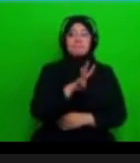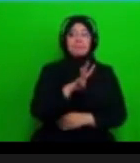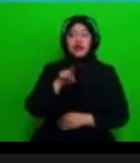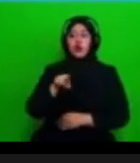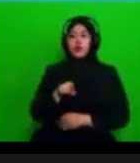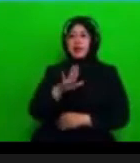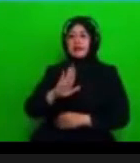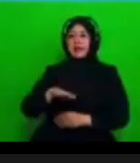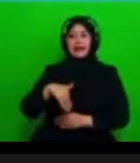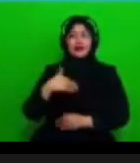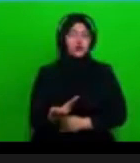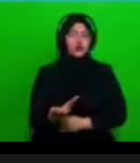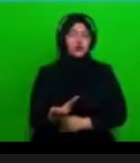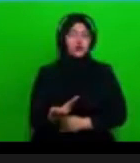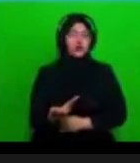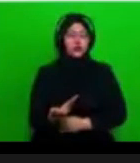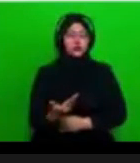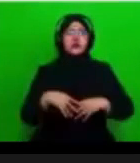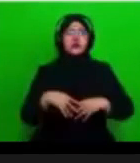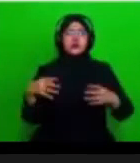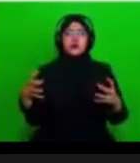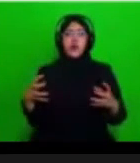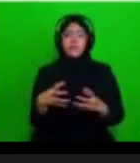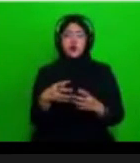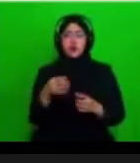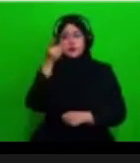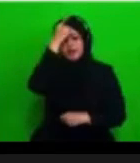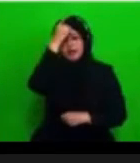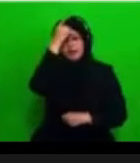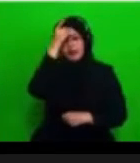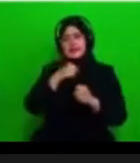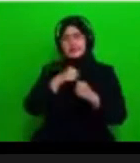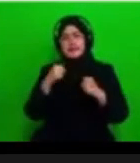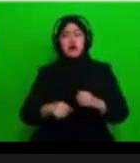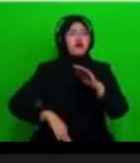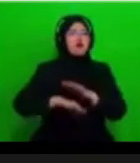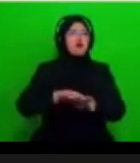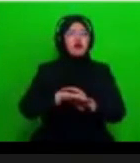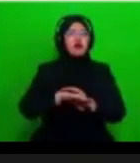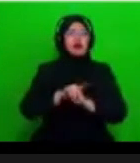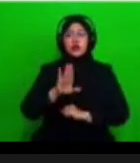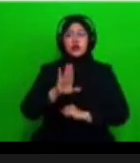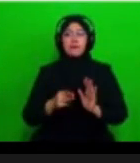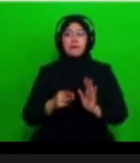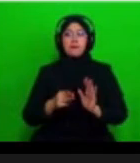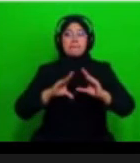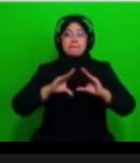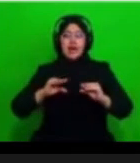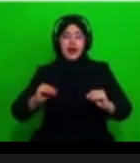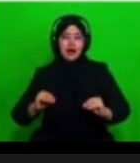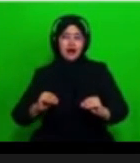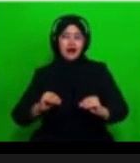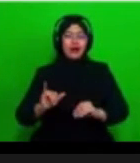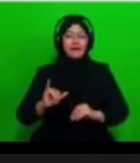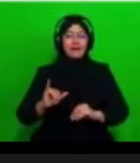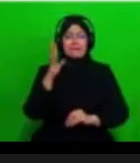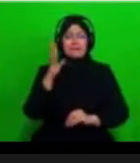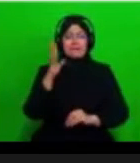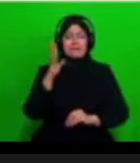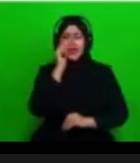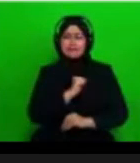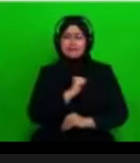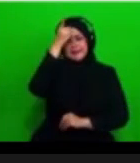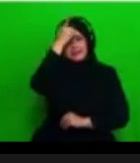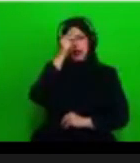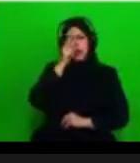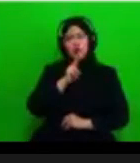korting. Kemudian kita gabung dengan Jerman, yaitu full 1 tahun magang dengan model dual system seperti Jerman.